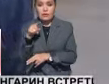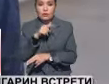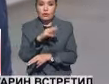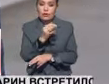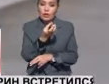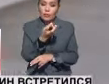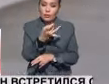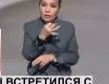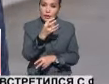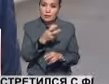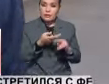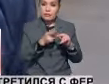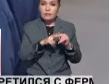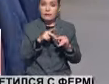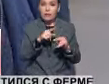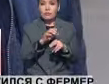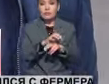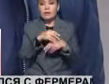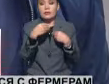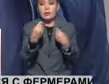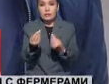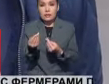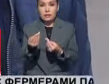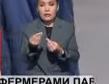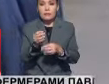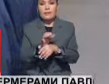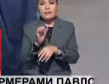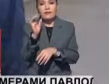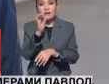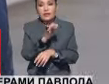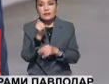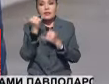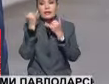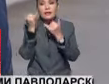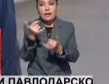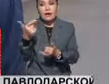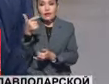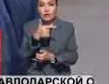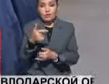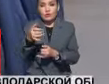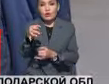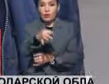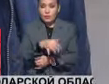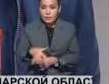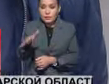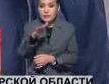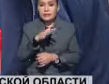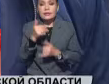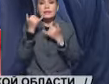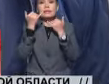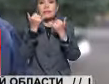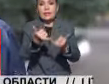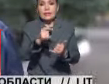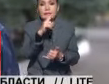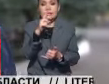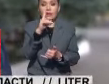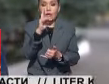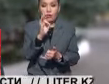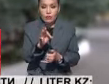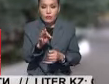«Жайык-Мунай» выделяет, поставляет для Атырауской области и для ЗКО